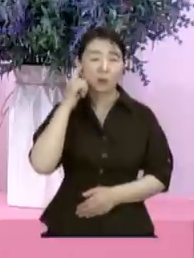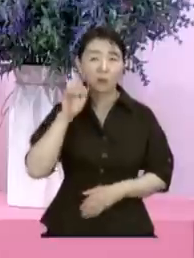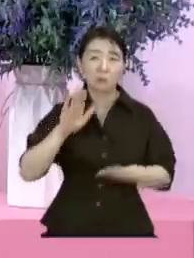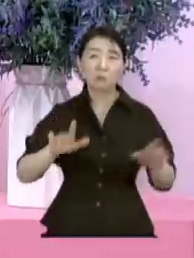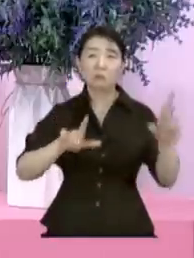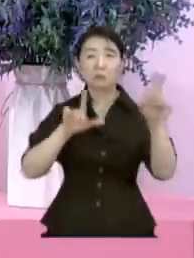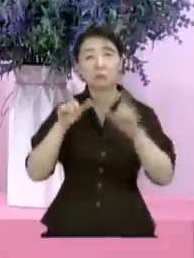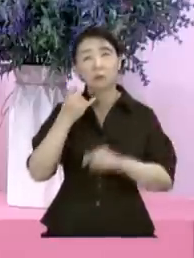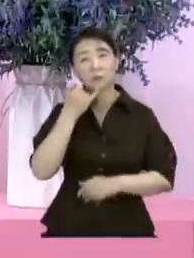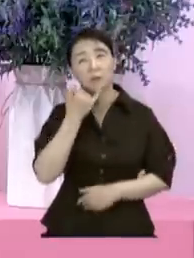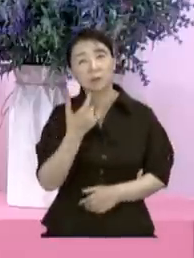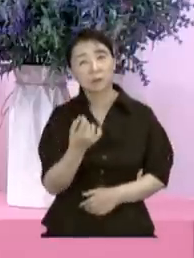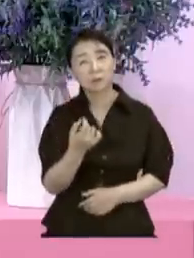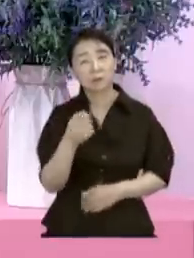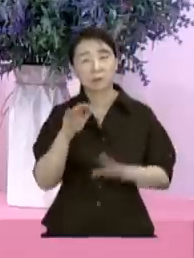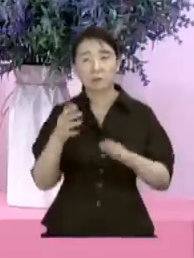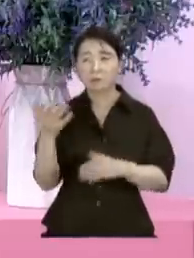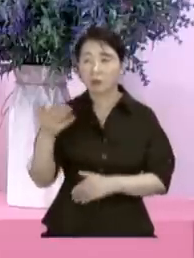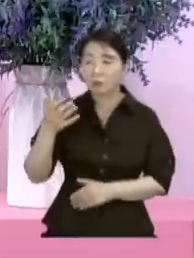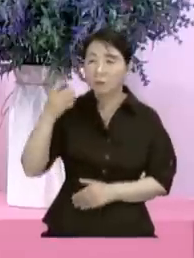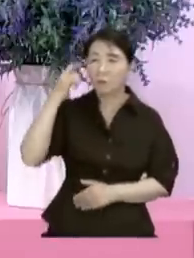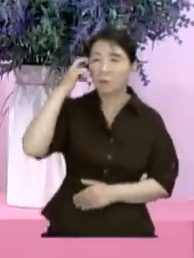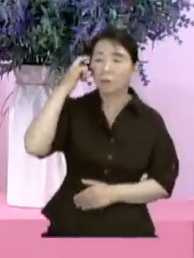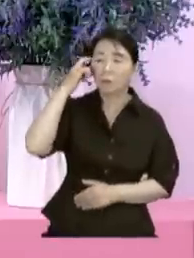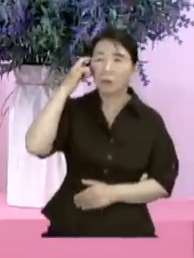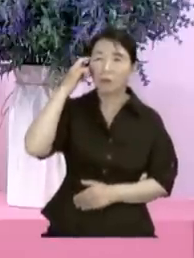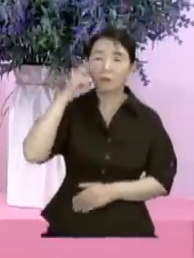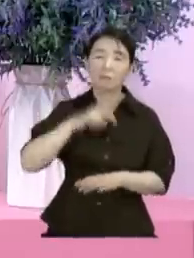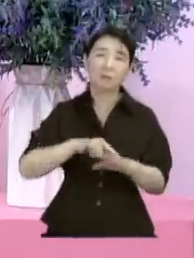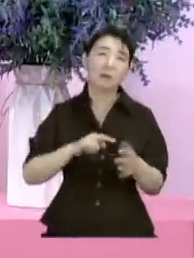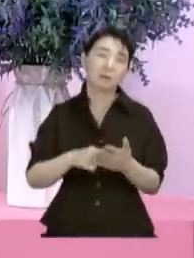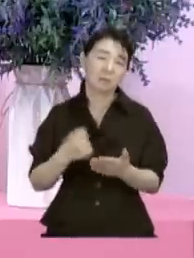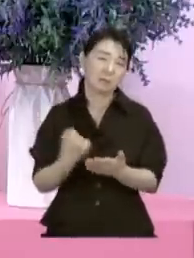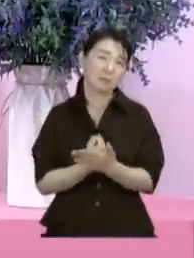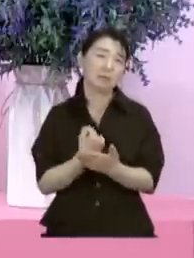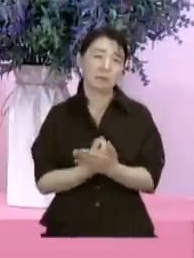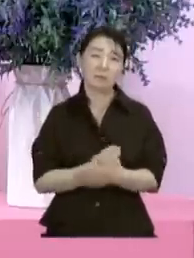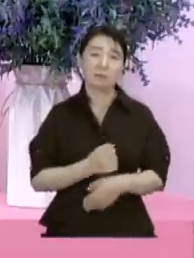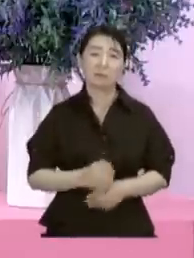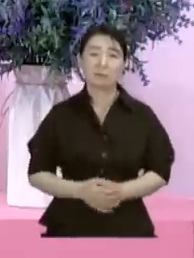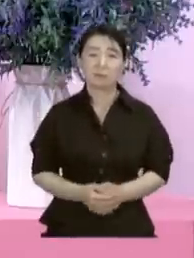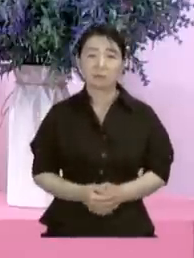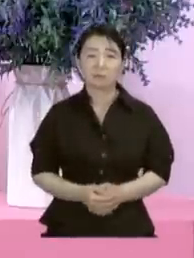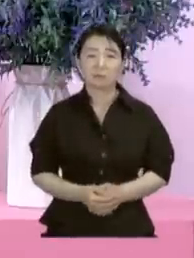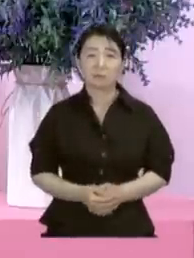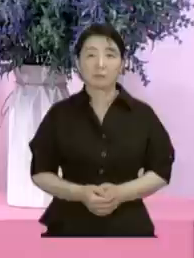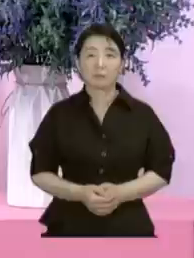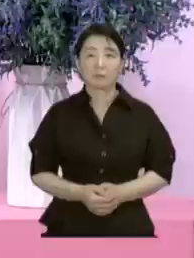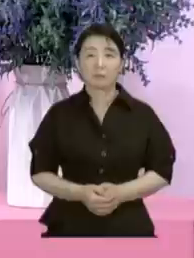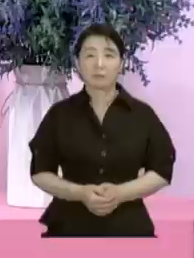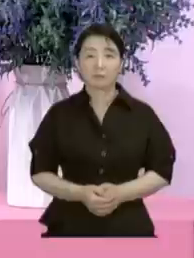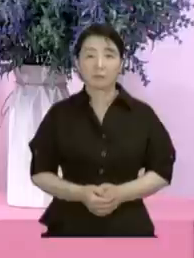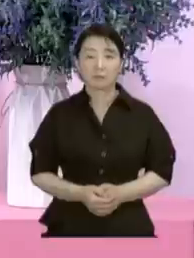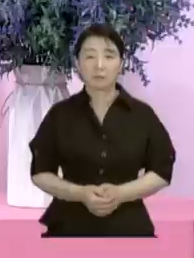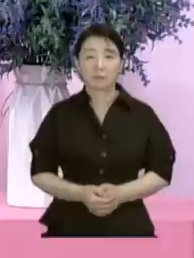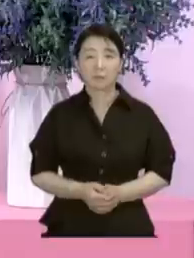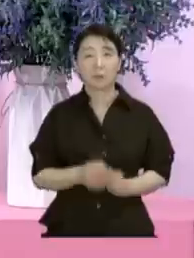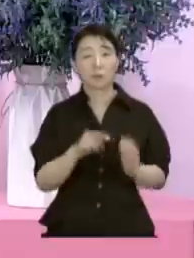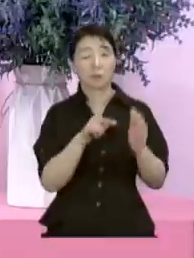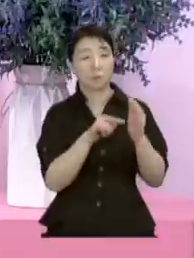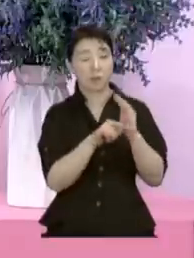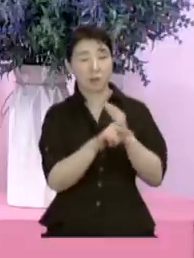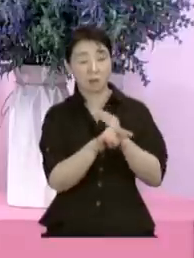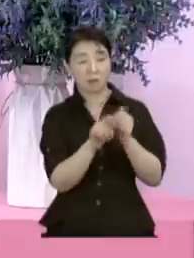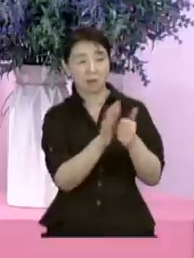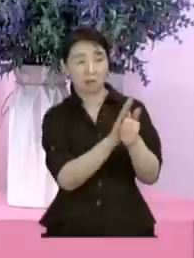살만한데 그치. 이렇게 지금 아픈 상황에 대해서 정말 가슴이 아프네요. 그런데 근데 이분이 찾아가서 문병을 하러